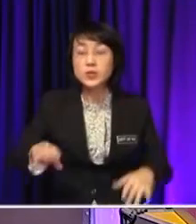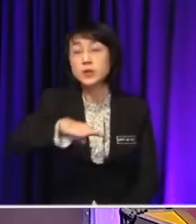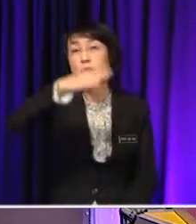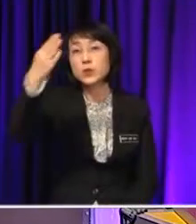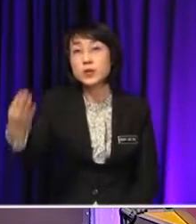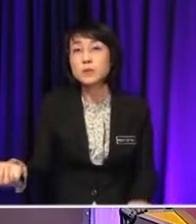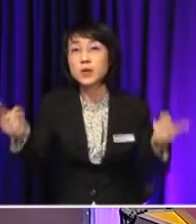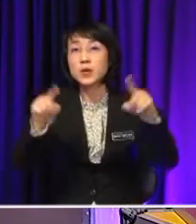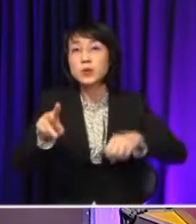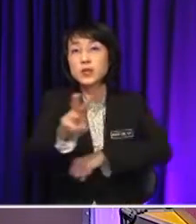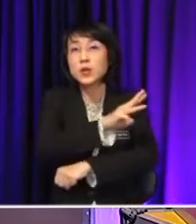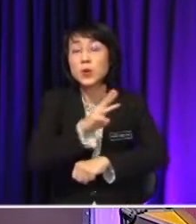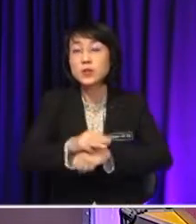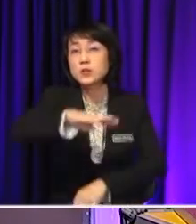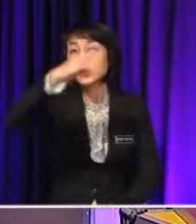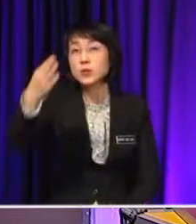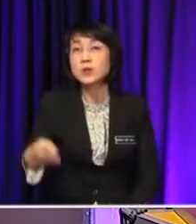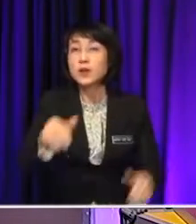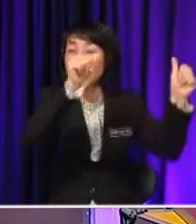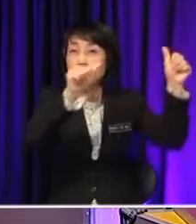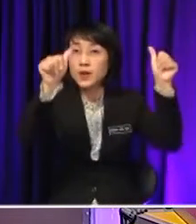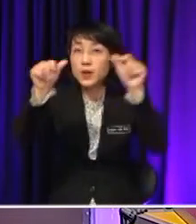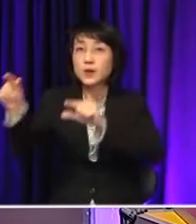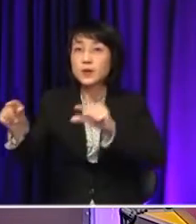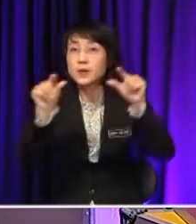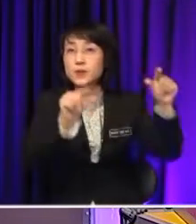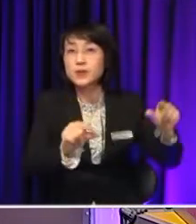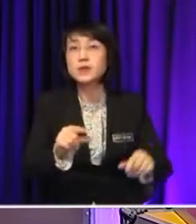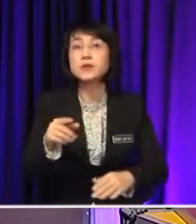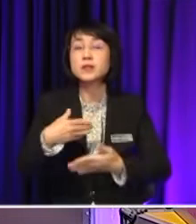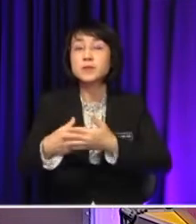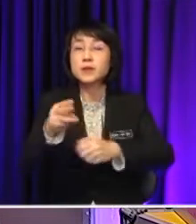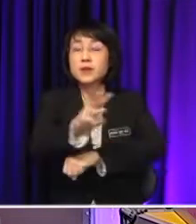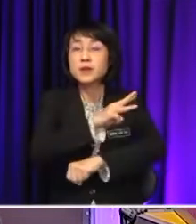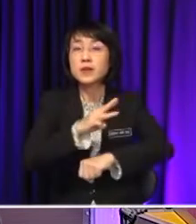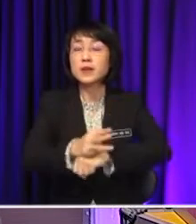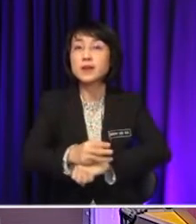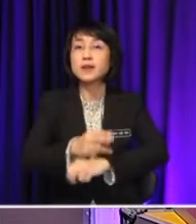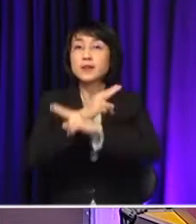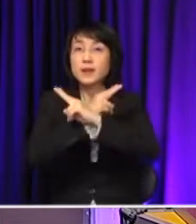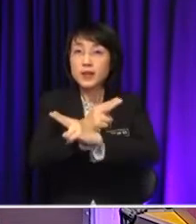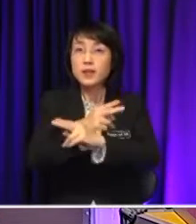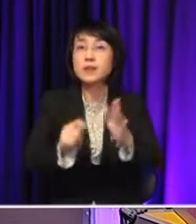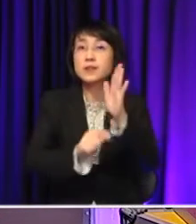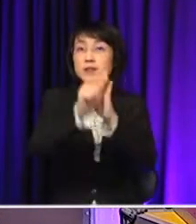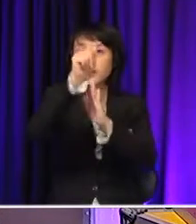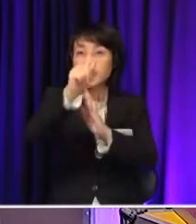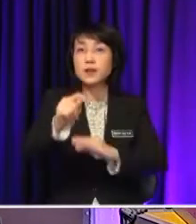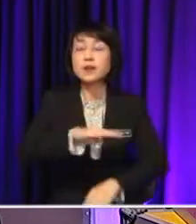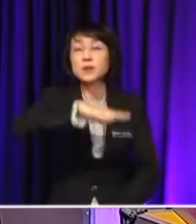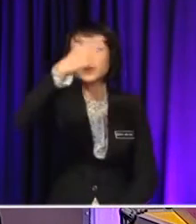Oke awal itu dia akan bergerak sampai satu kawasan yang akan dihalang oleh ketinggian kosong Bukit maka cepat tinggi dia akan naik